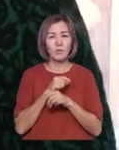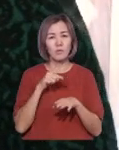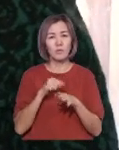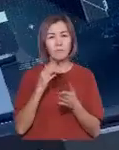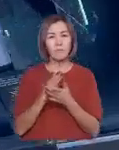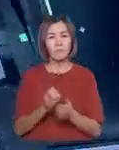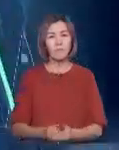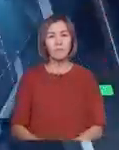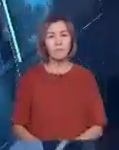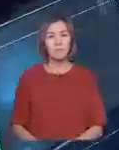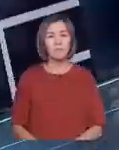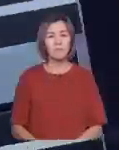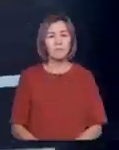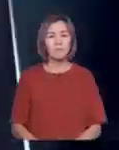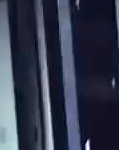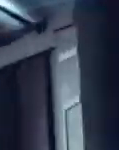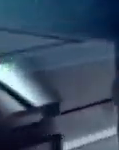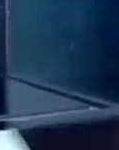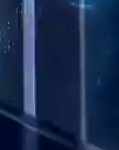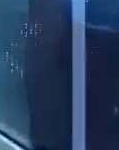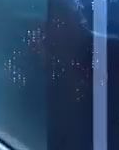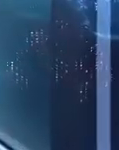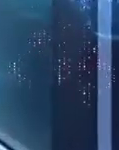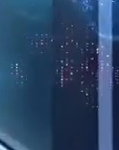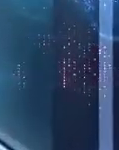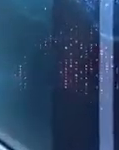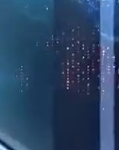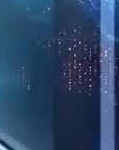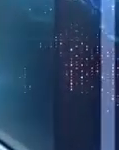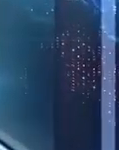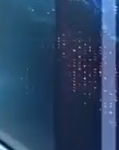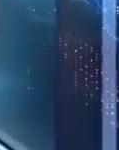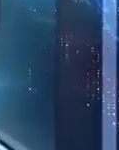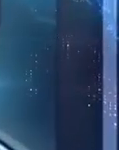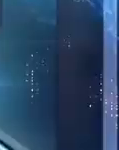тигізеді дейді. Айған Мақұнбай, Бекжан Кенжебай, Жетісу телеарнасы, Алматы облысынан.